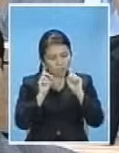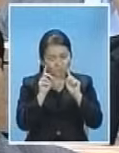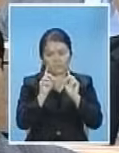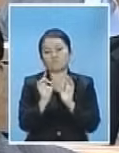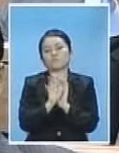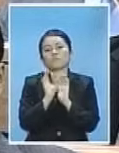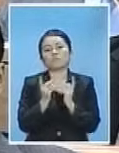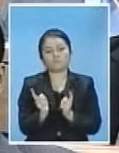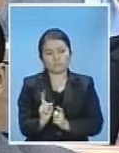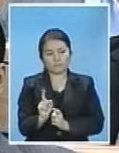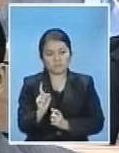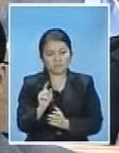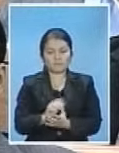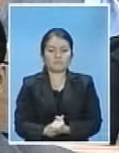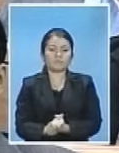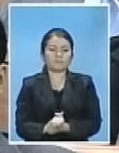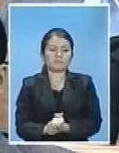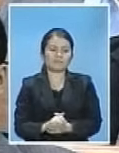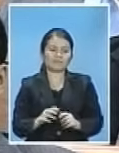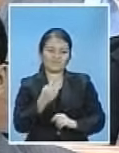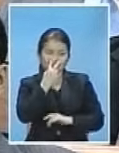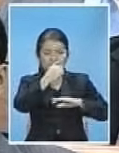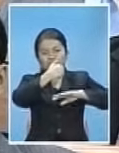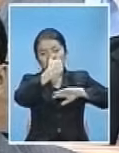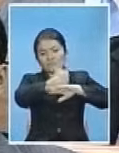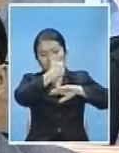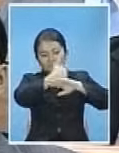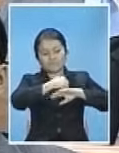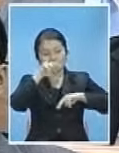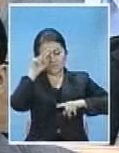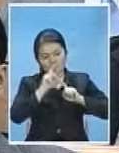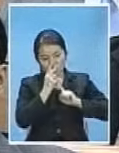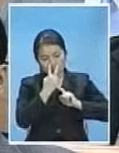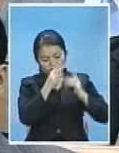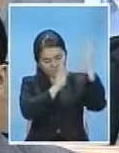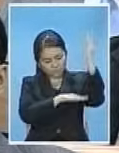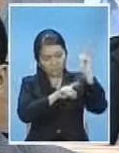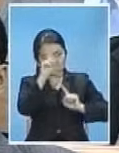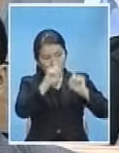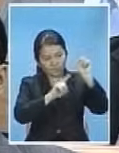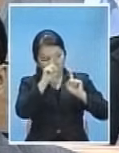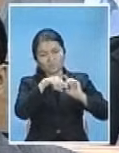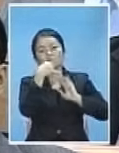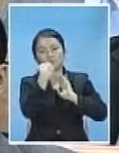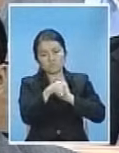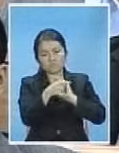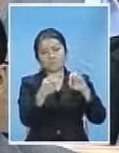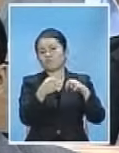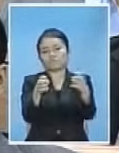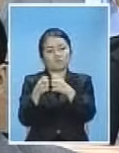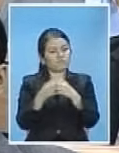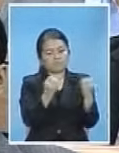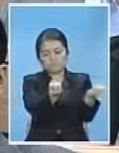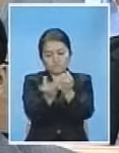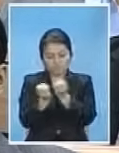ด้วยความการประเมินเหตุการณ์ผิดว่ามันเป็นเรื่องโจรกระจอกก็เลยทำให้ปัญหาบาน